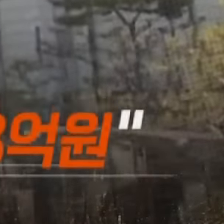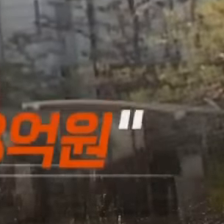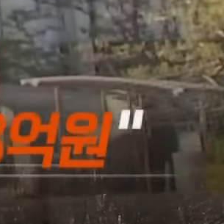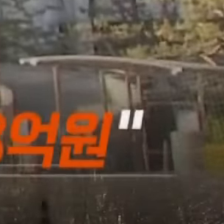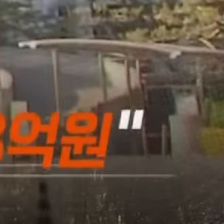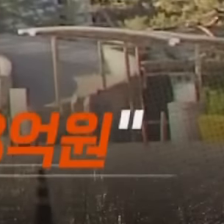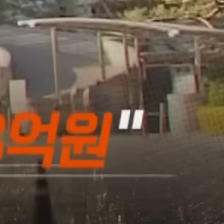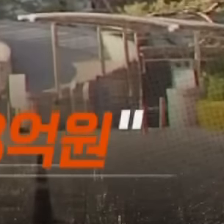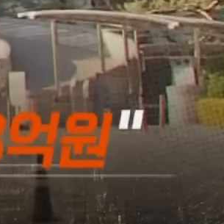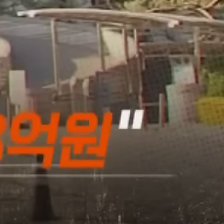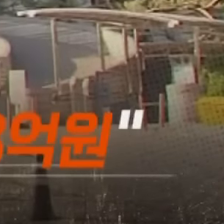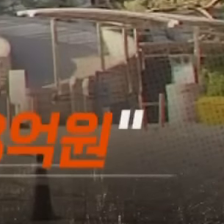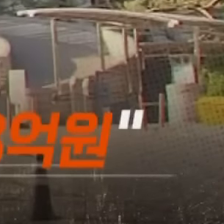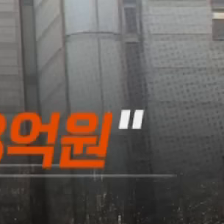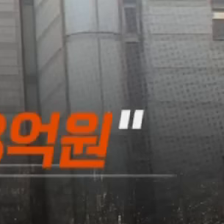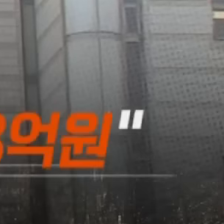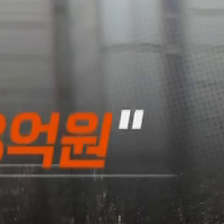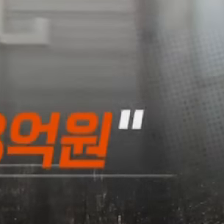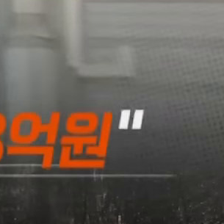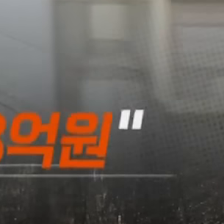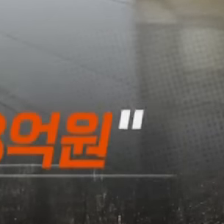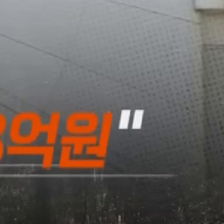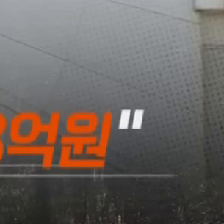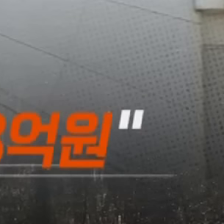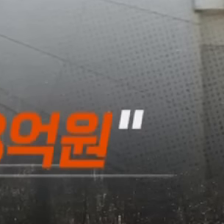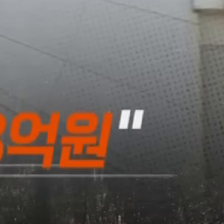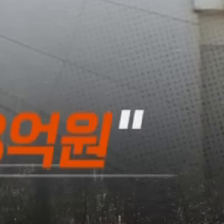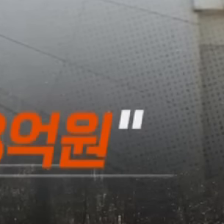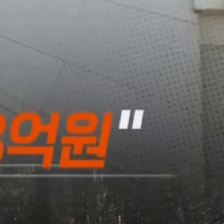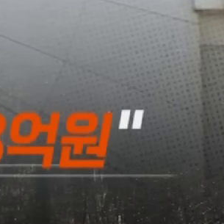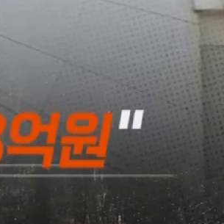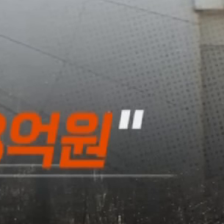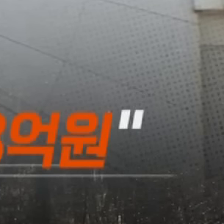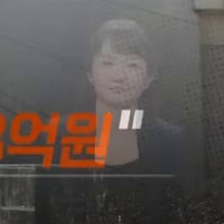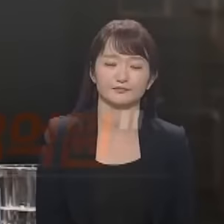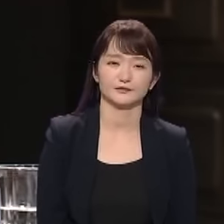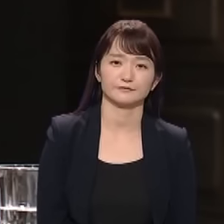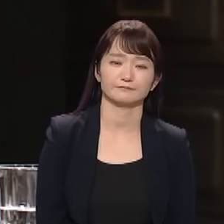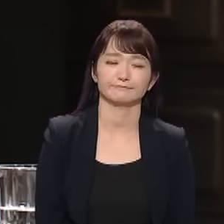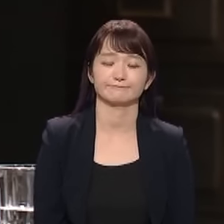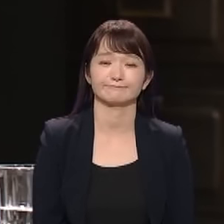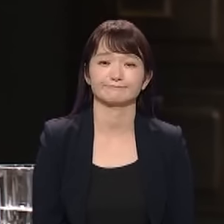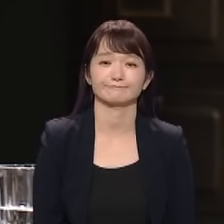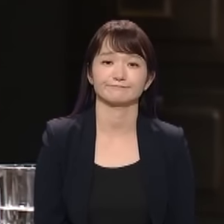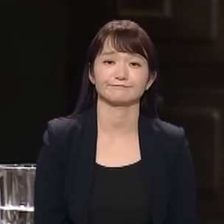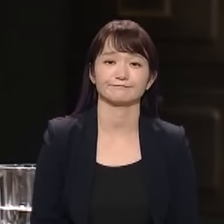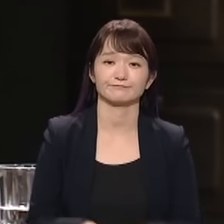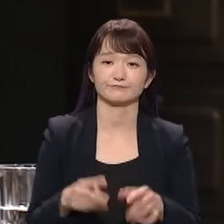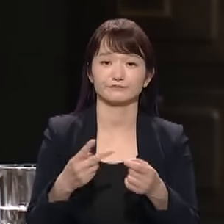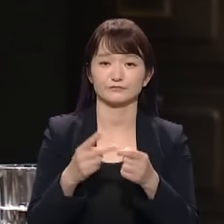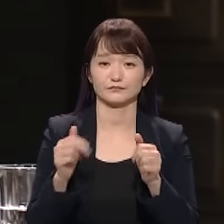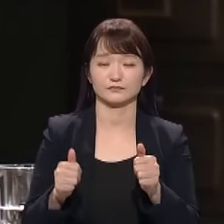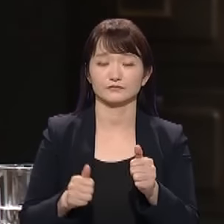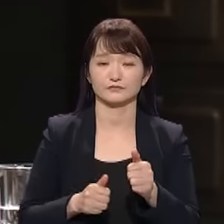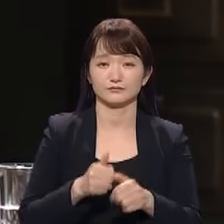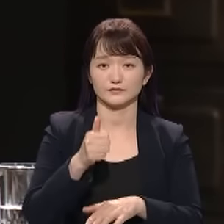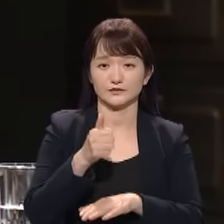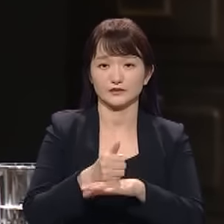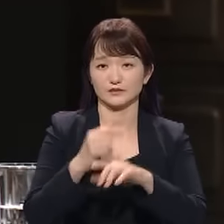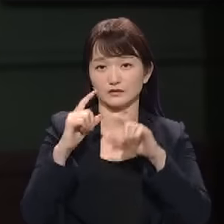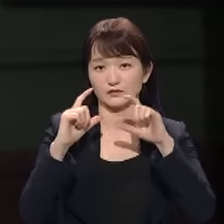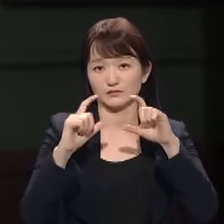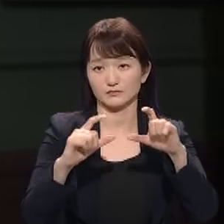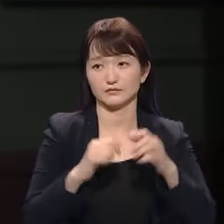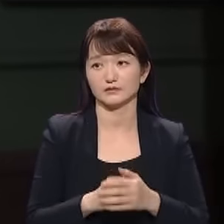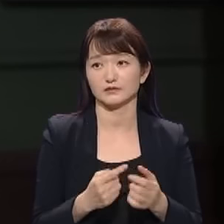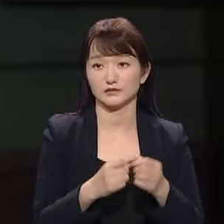선고했습니다. 재판부의 판단을 들여다봅니다. 자, 오늘 항소심 판결이 있었어요. 네, 1심 판결에선